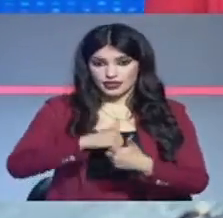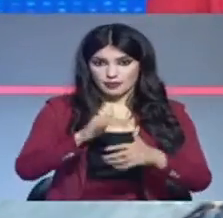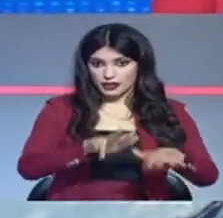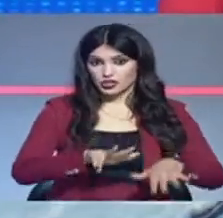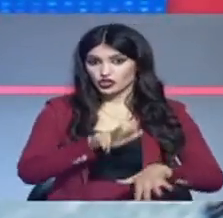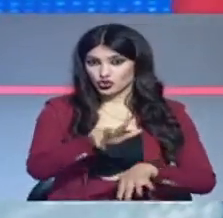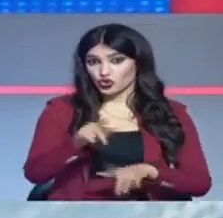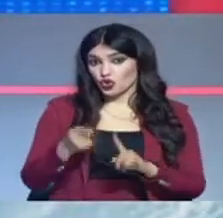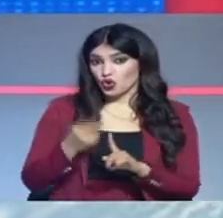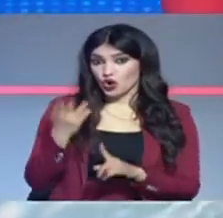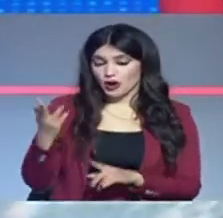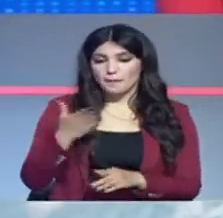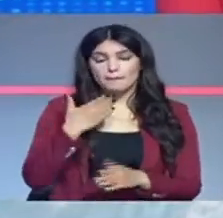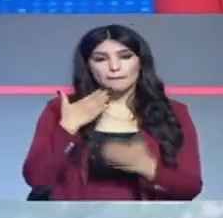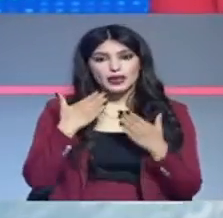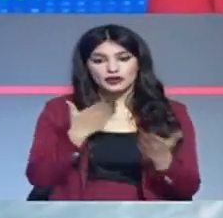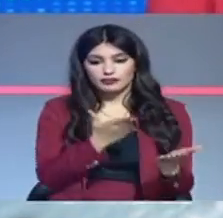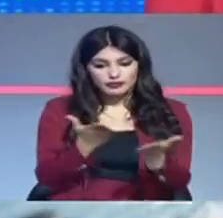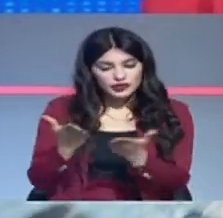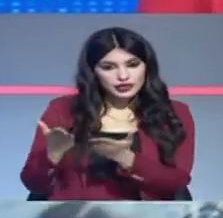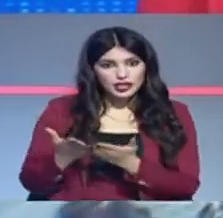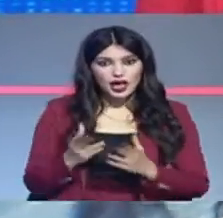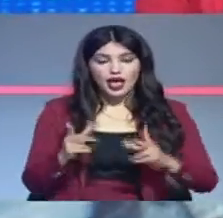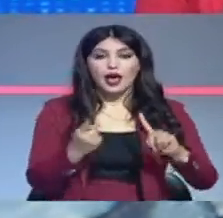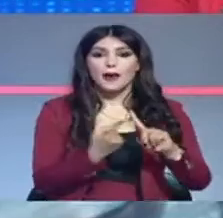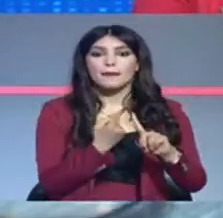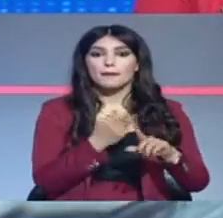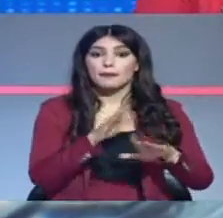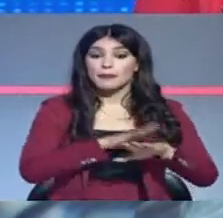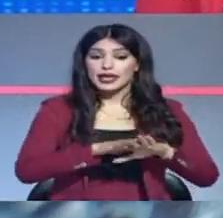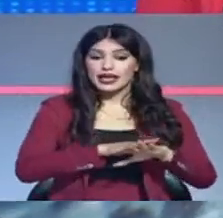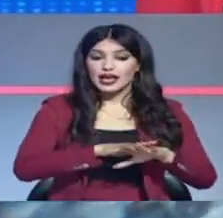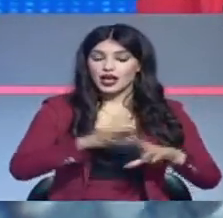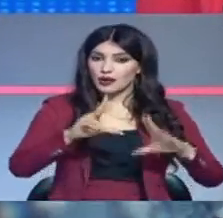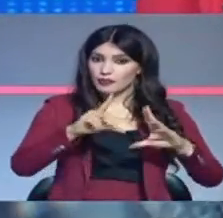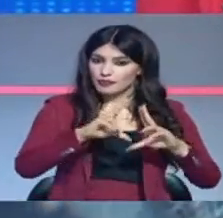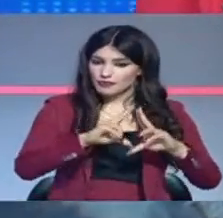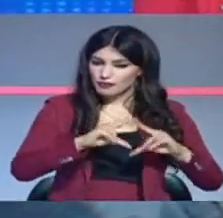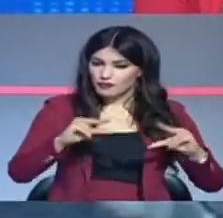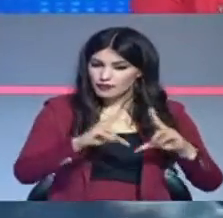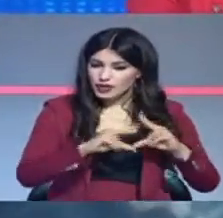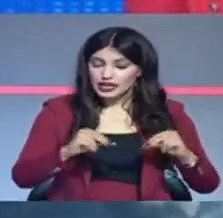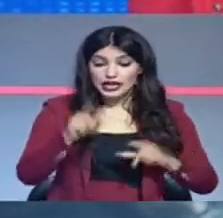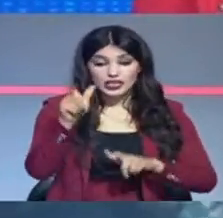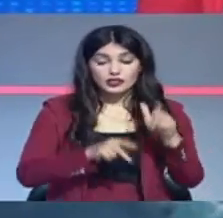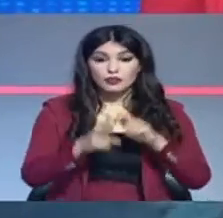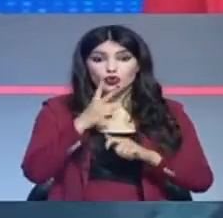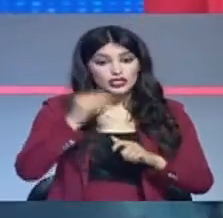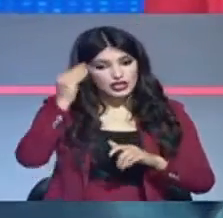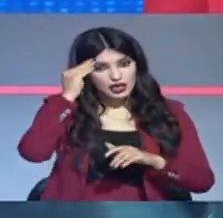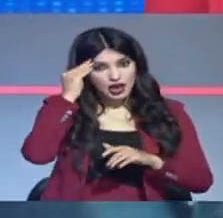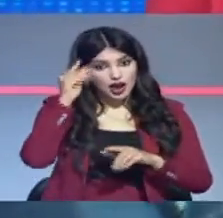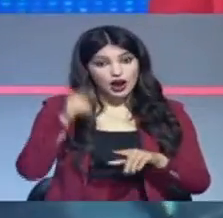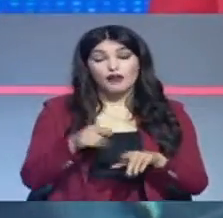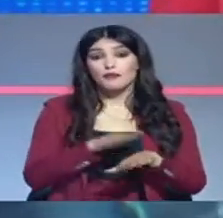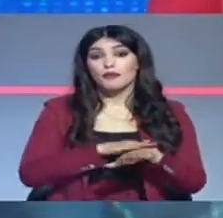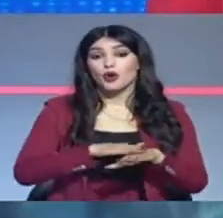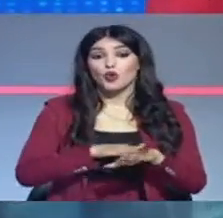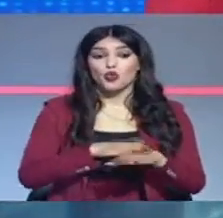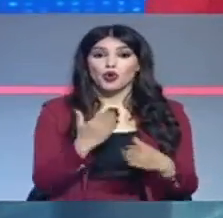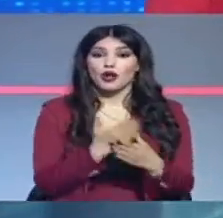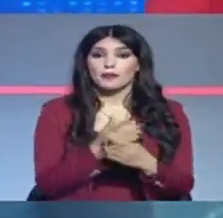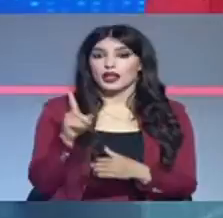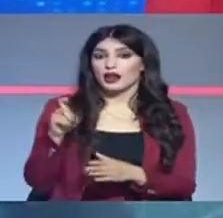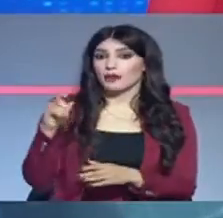اساسا اذن اهلا بك السيد النائب ما هي اهم التفاصيل التي يمكن ان يت يعرفها المواطن تونس اليوم في خصوص هذا